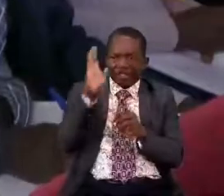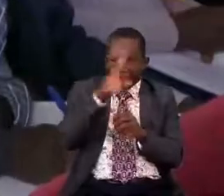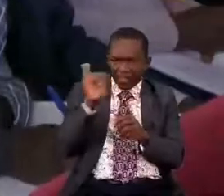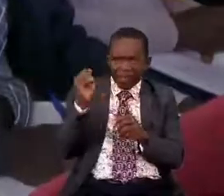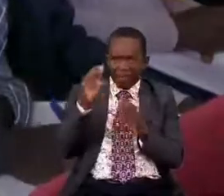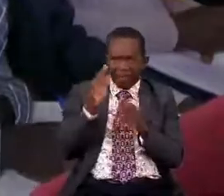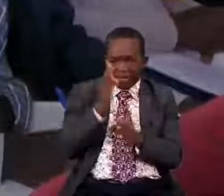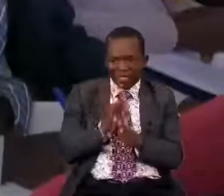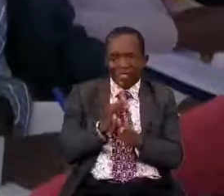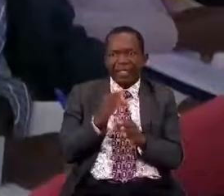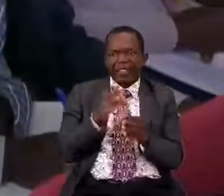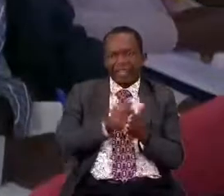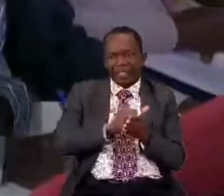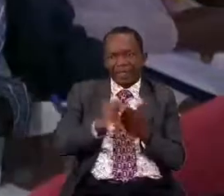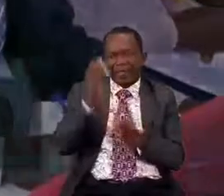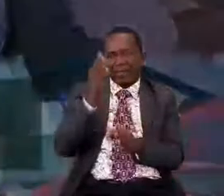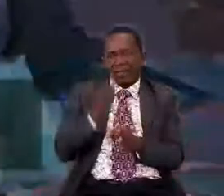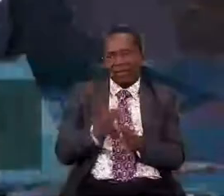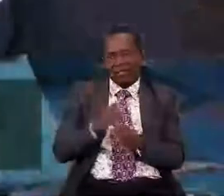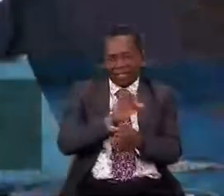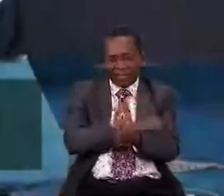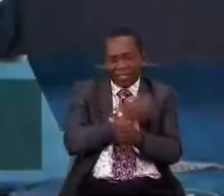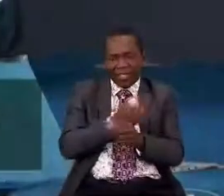1, verset 3.